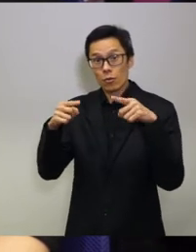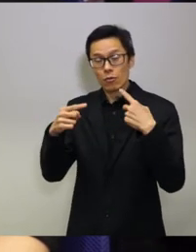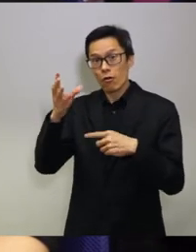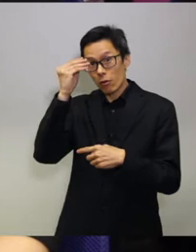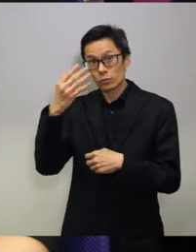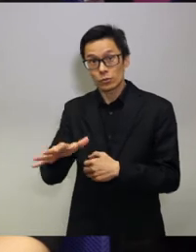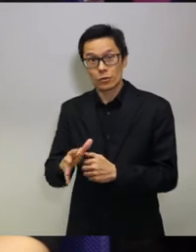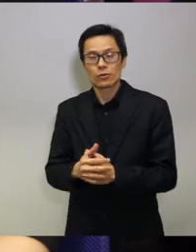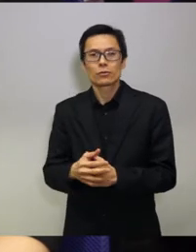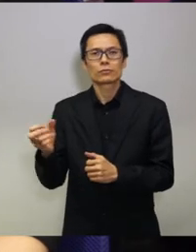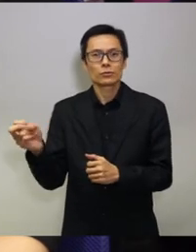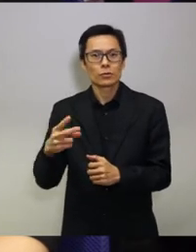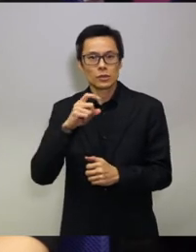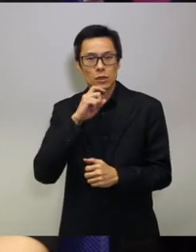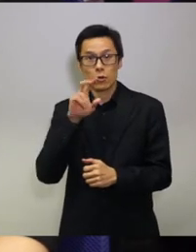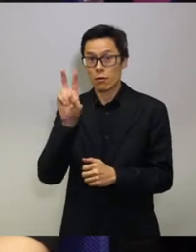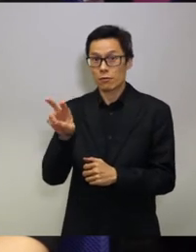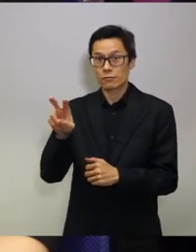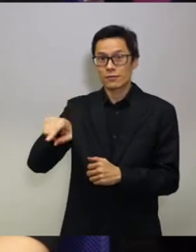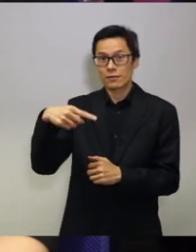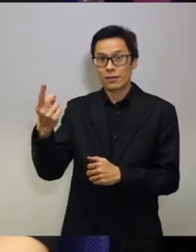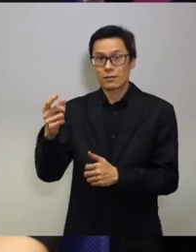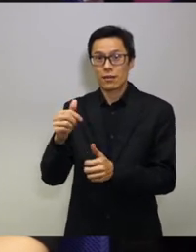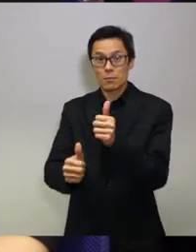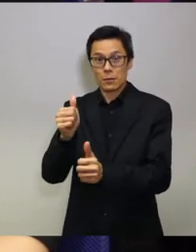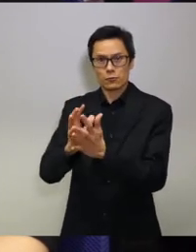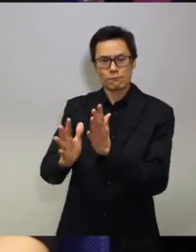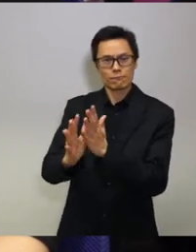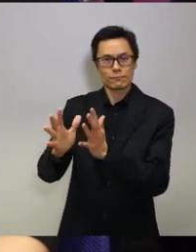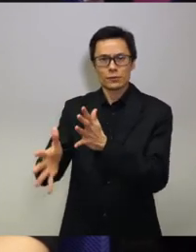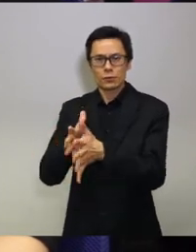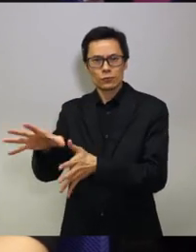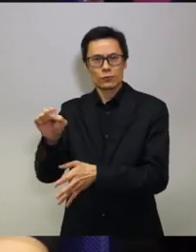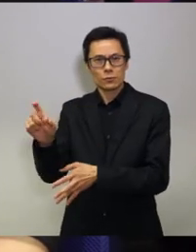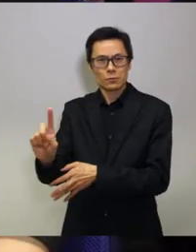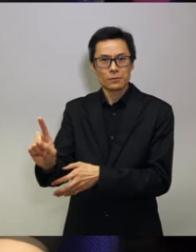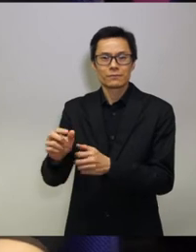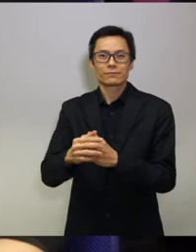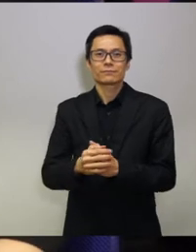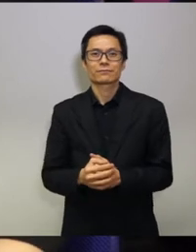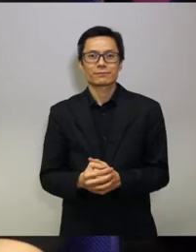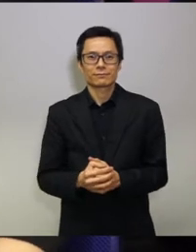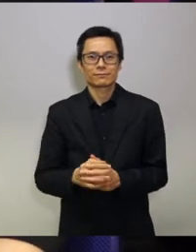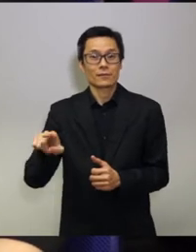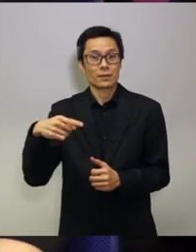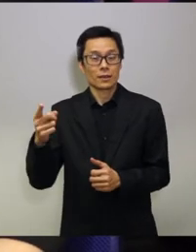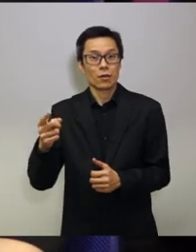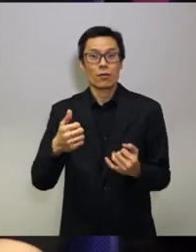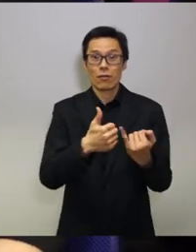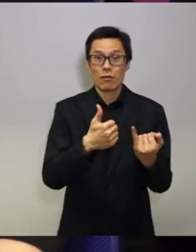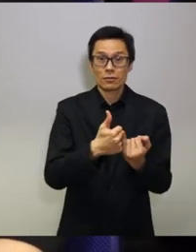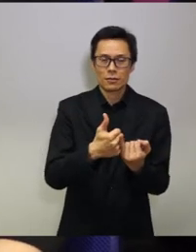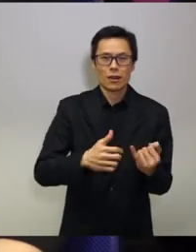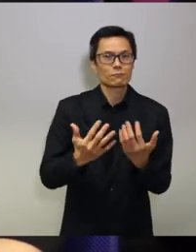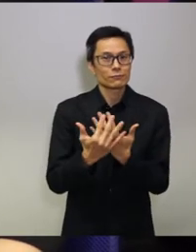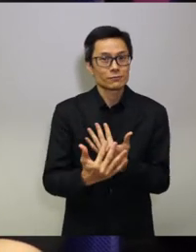歌曲之外，其實他們都會很留心去留意其他參賽隊伍所使用過的手語的。除此之外，參賽的學